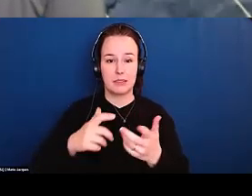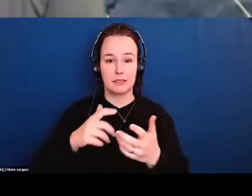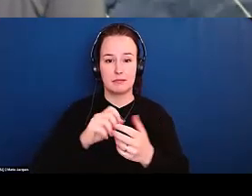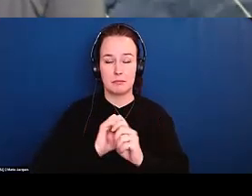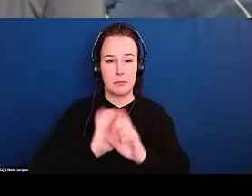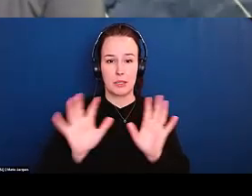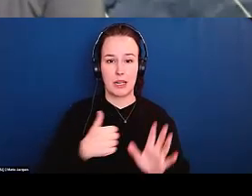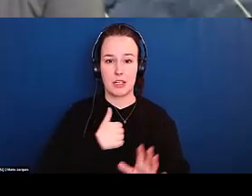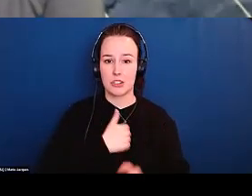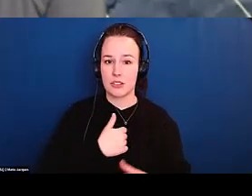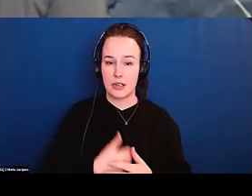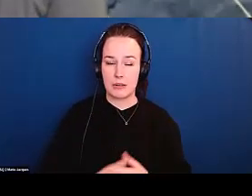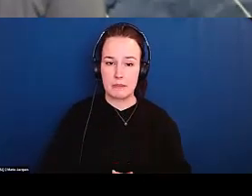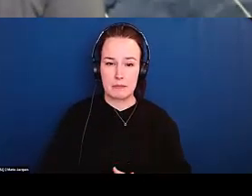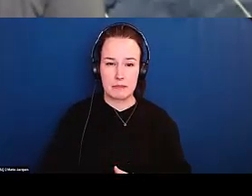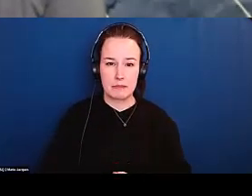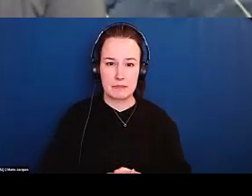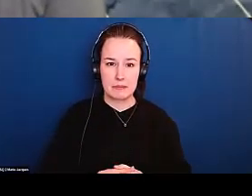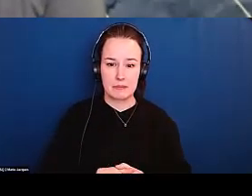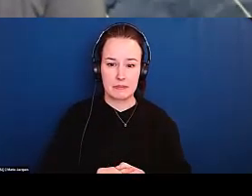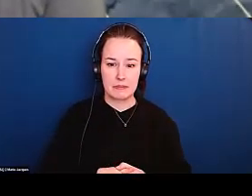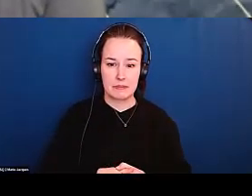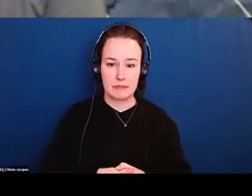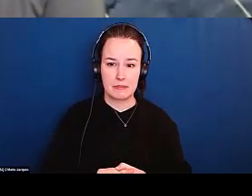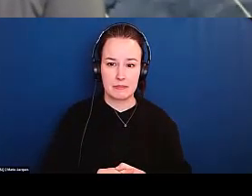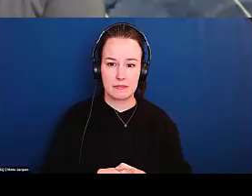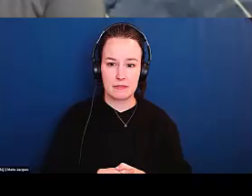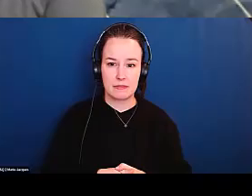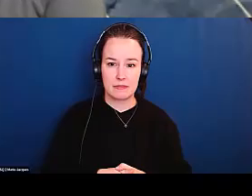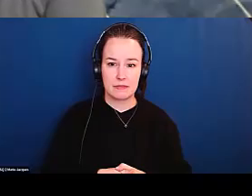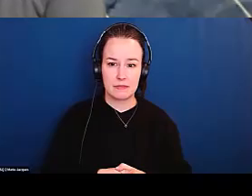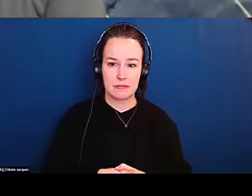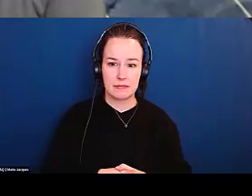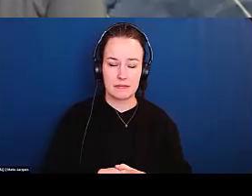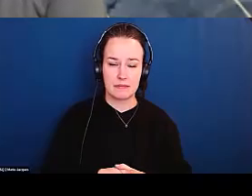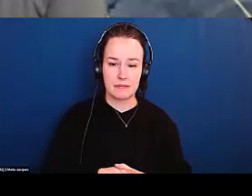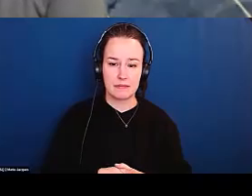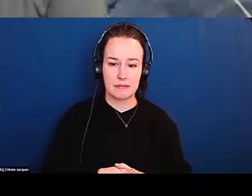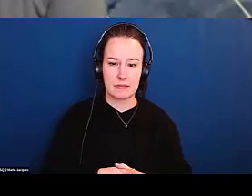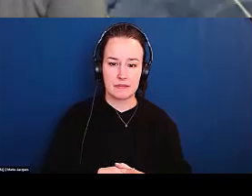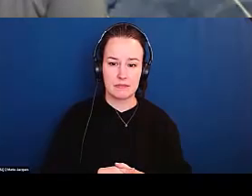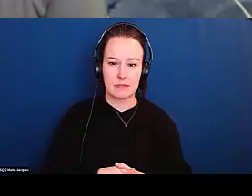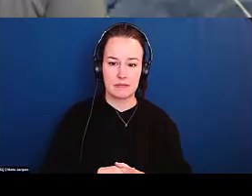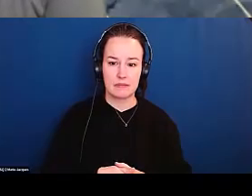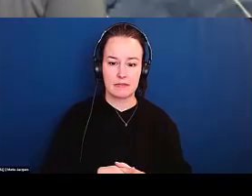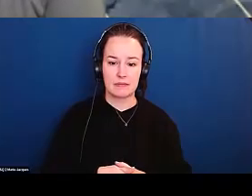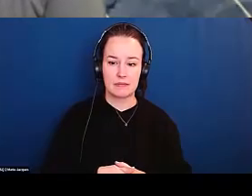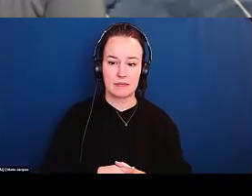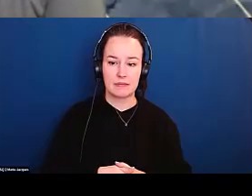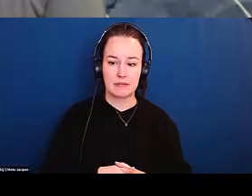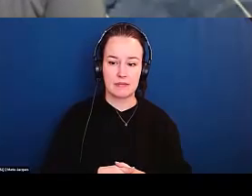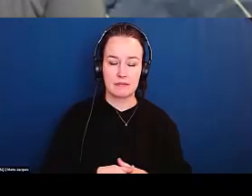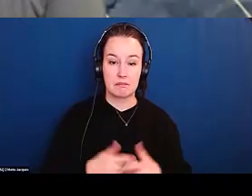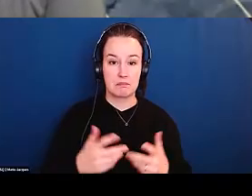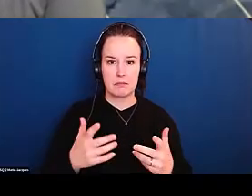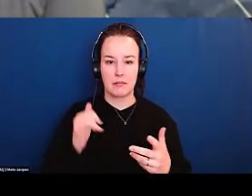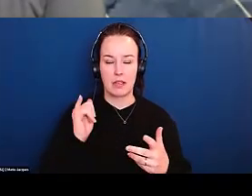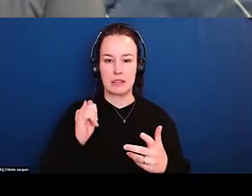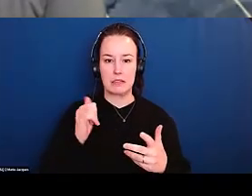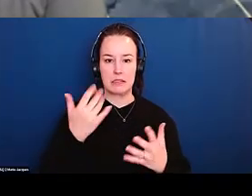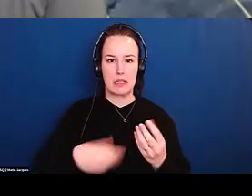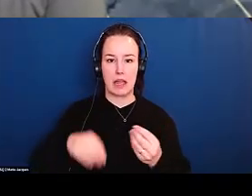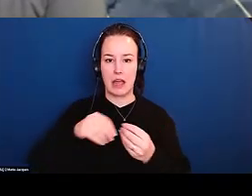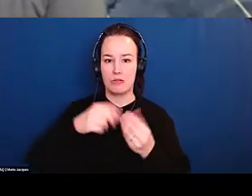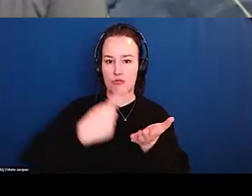comment est-ce qu'elle se sent, est-ce qu'elle se sent vraiment sûre? Et on peut pas deviner à moins de leur demander. Donc, si je peux clôturer avec un